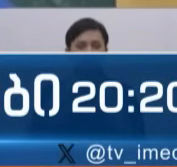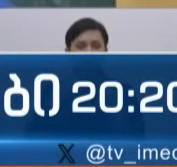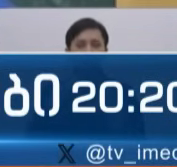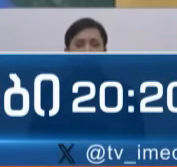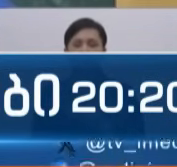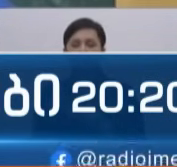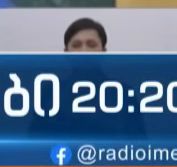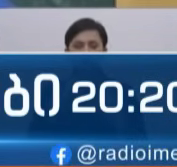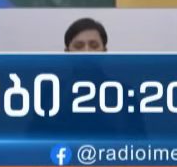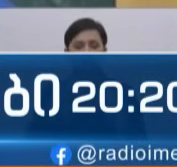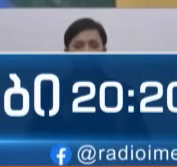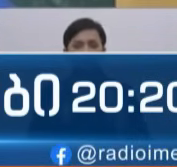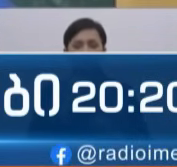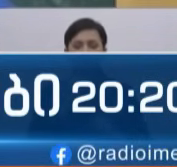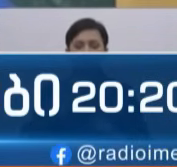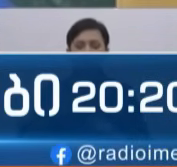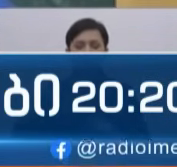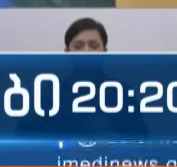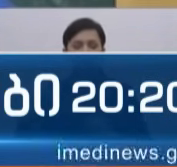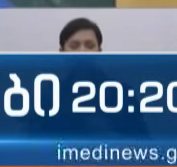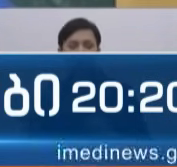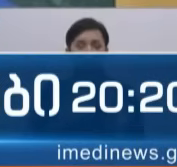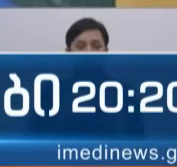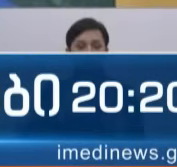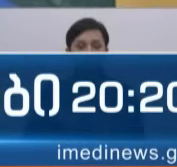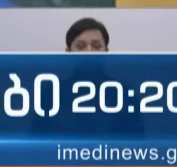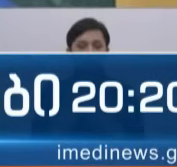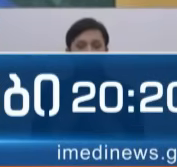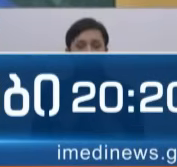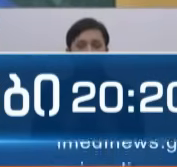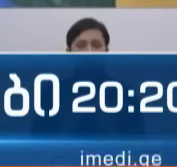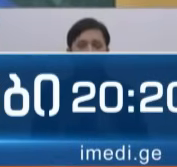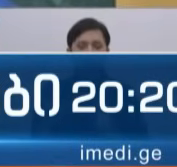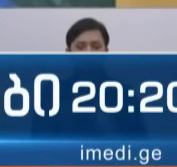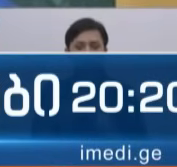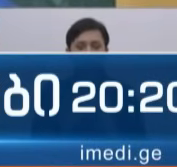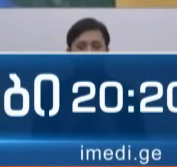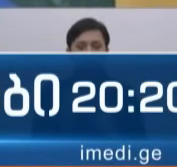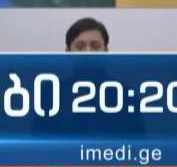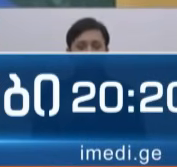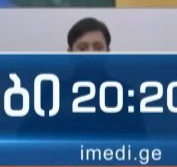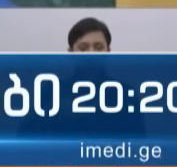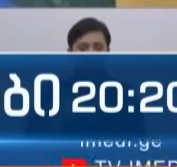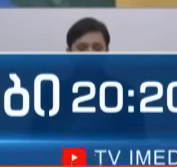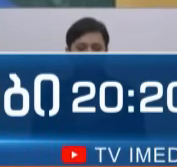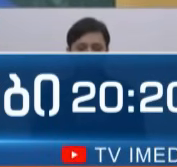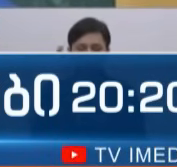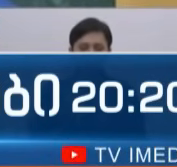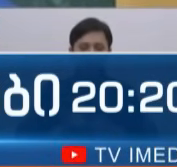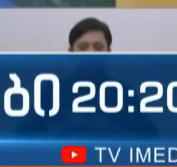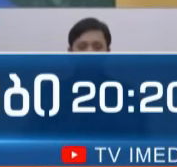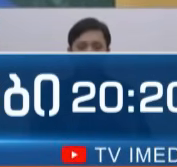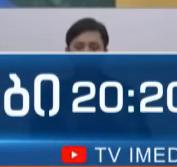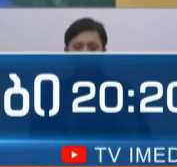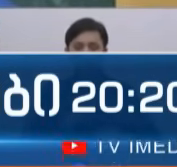დედა ეკლესია ნეობოლშევიკური იდეოლოგიით ნაკარნახევი თავდასხმებისგან. ყველგან და ყოველთვის ქართველი ჯარისკაცები გმირულად